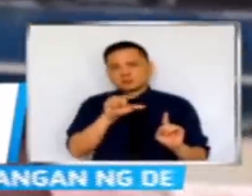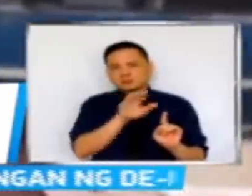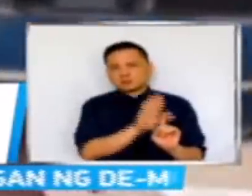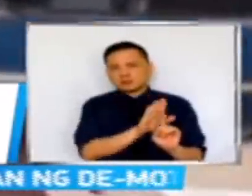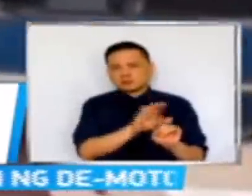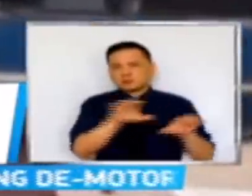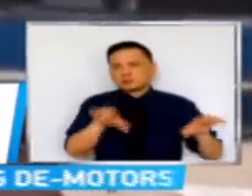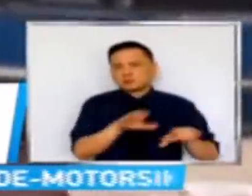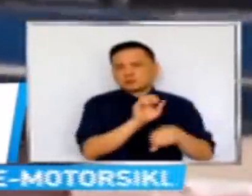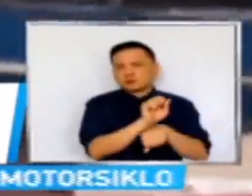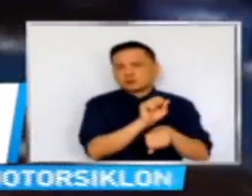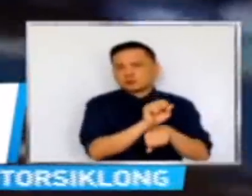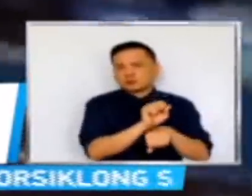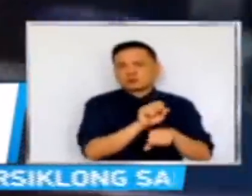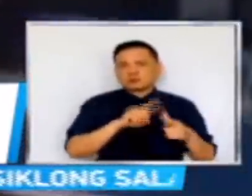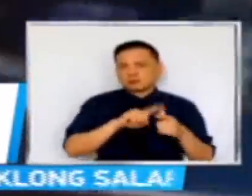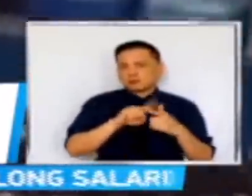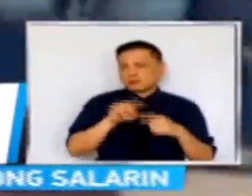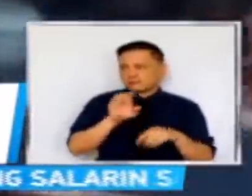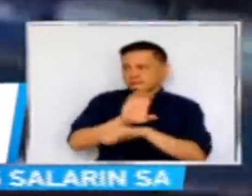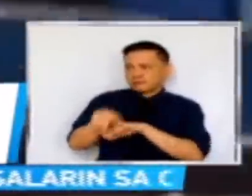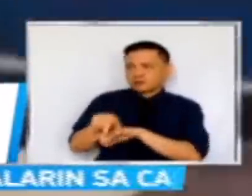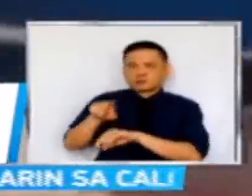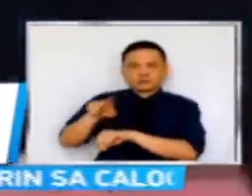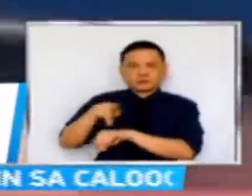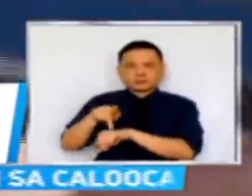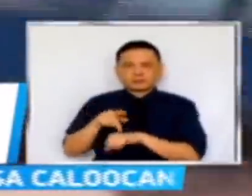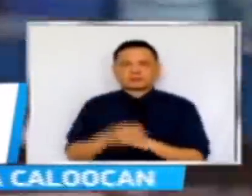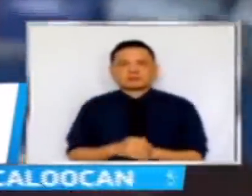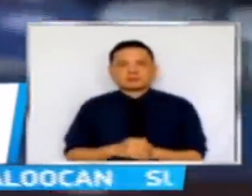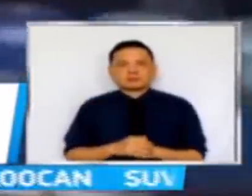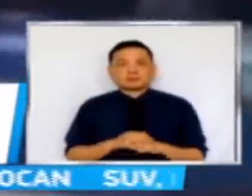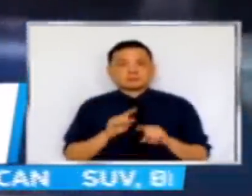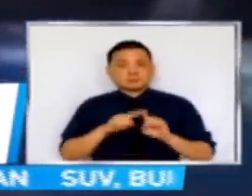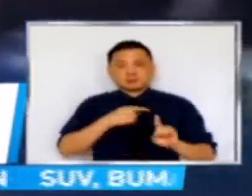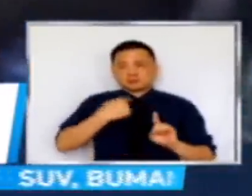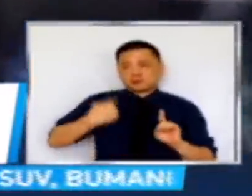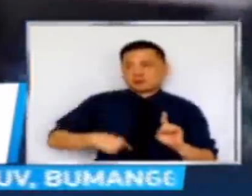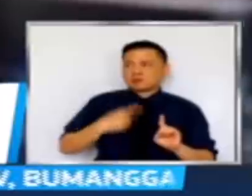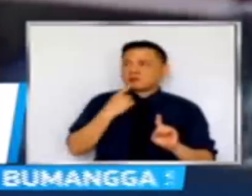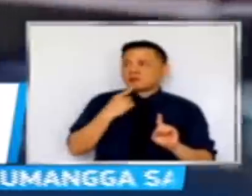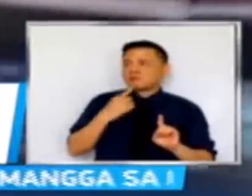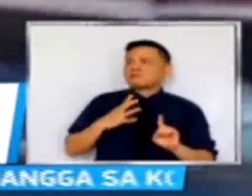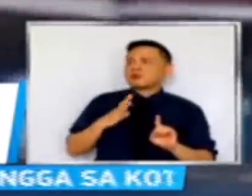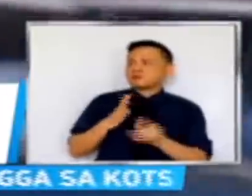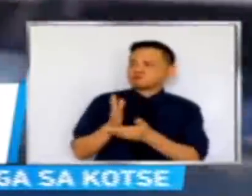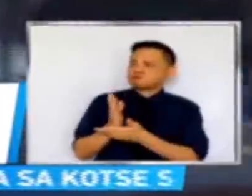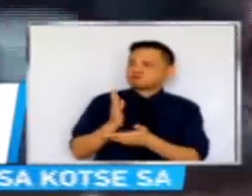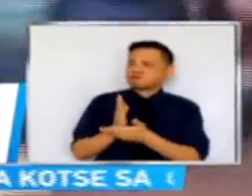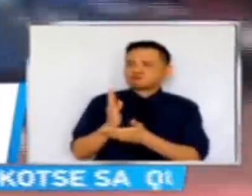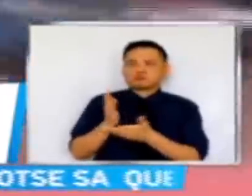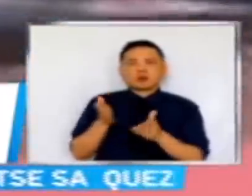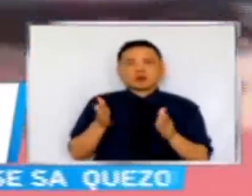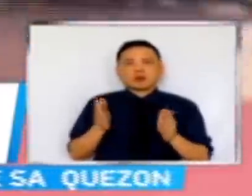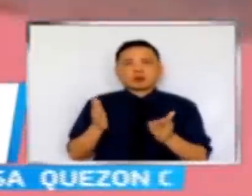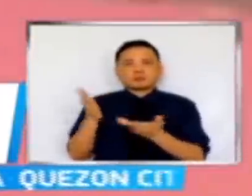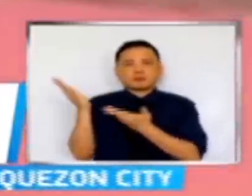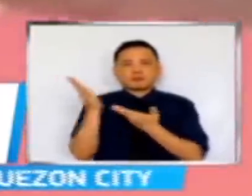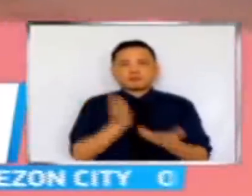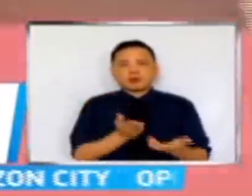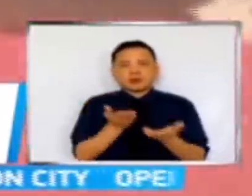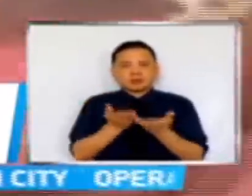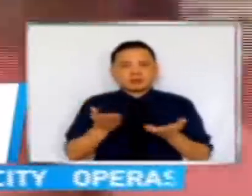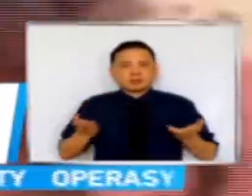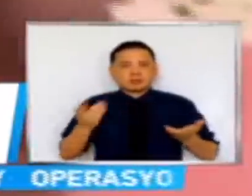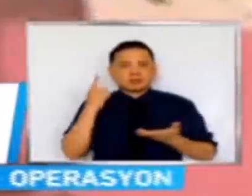ng Pilipinas. Nagmamagandang loob lang daw ang China, kaya nito pinayagang patuloyin ang pagbibigay ng supply para sa mga sundalo nating nasa